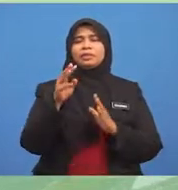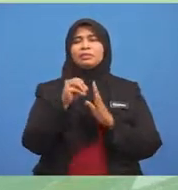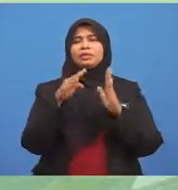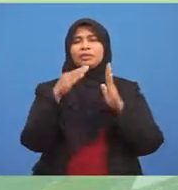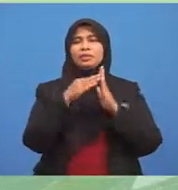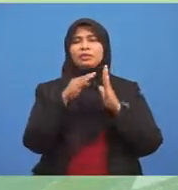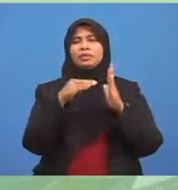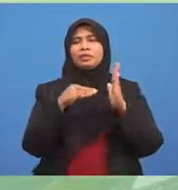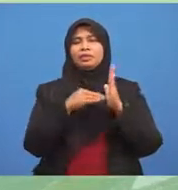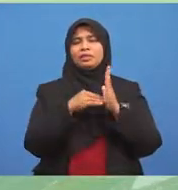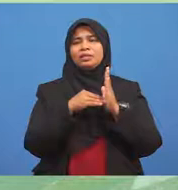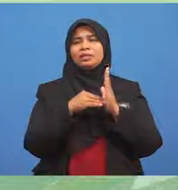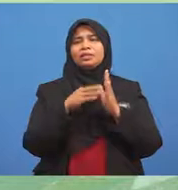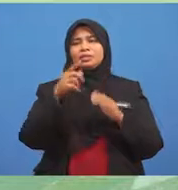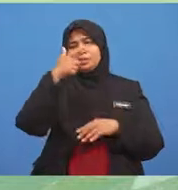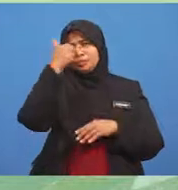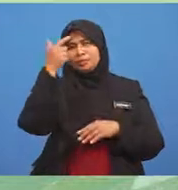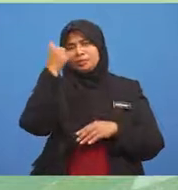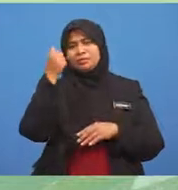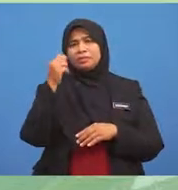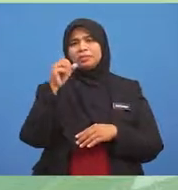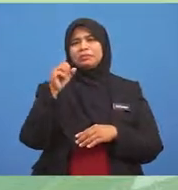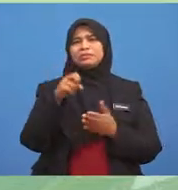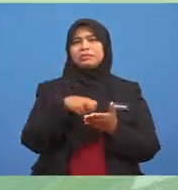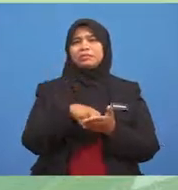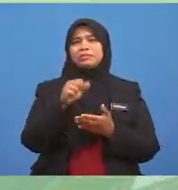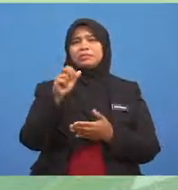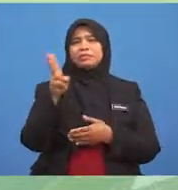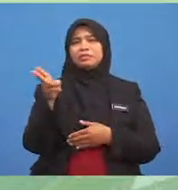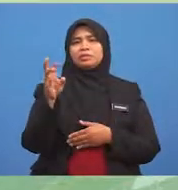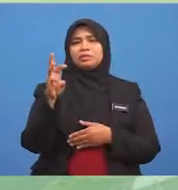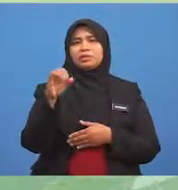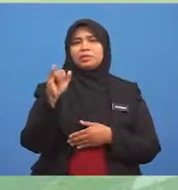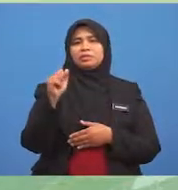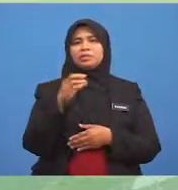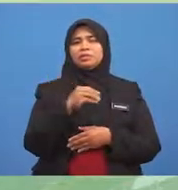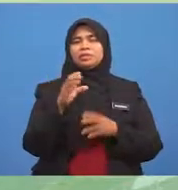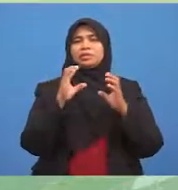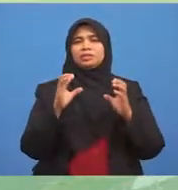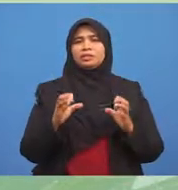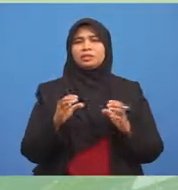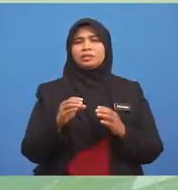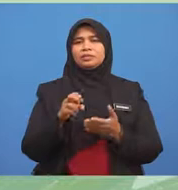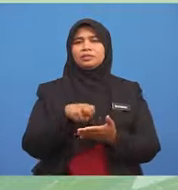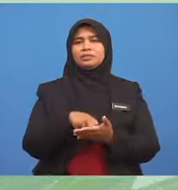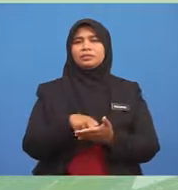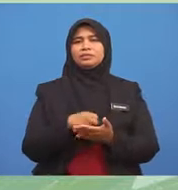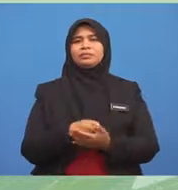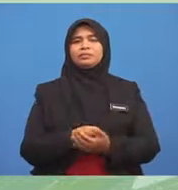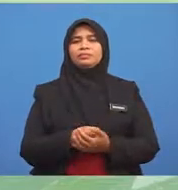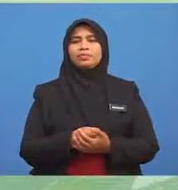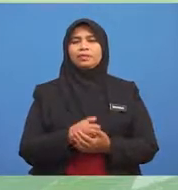menyenaraikan sebab-sebab yang menyebabkan sujud sahwi dan tata cara sujud sahwi.